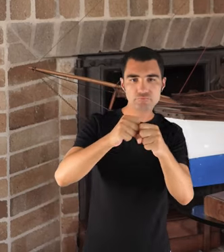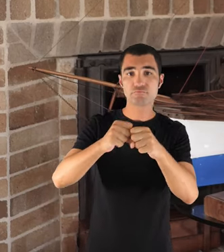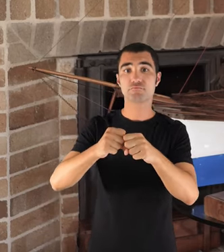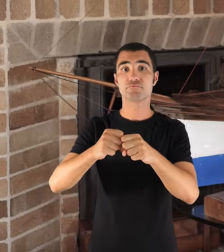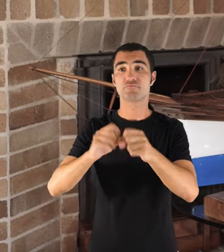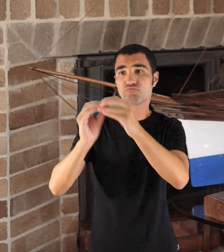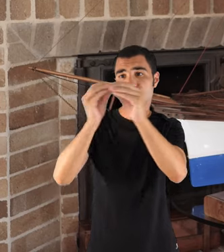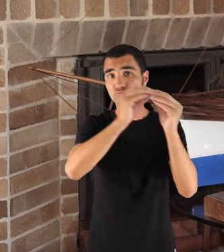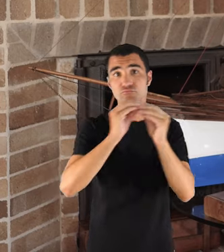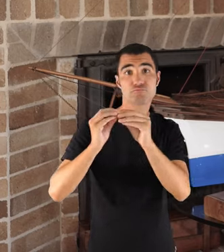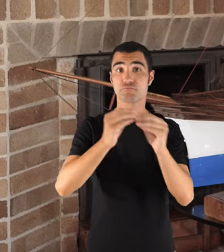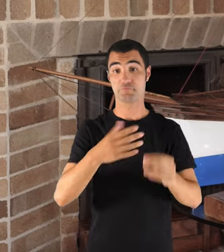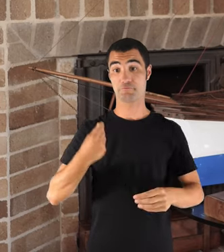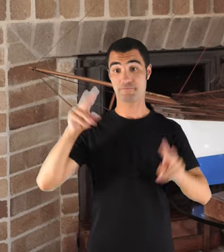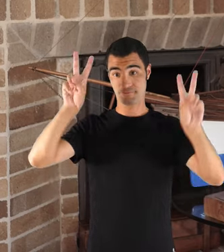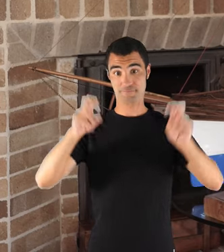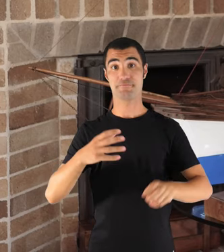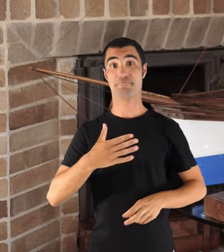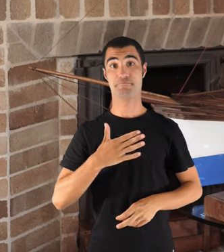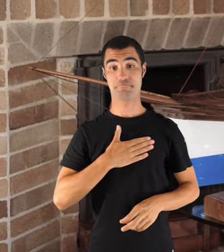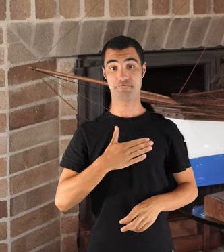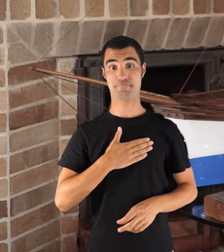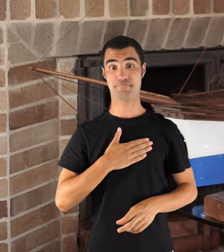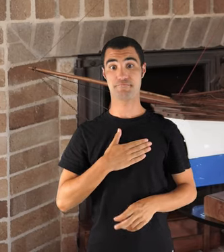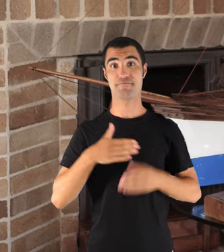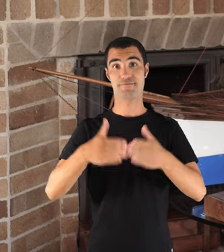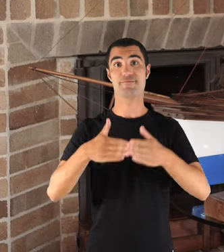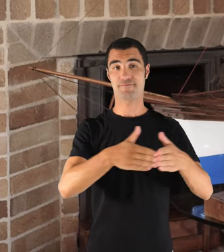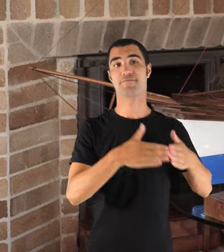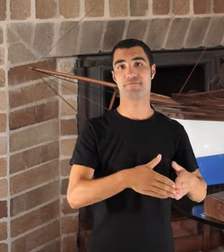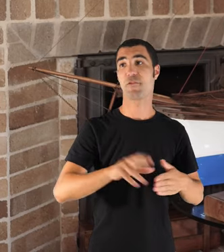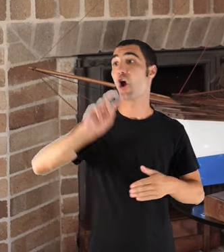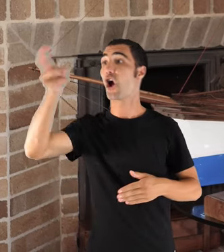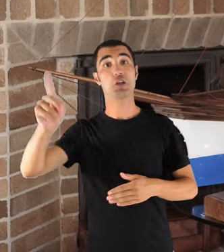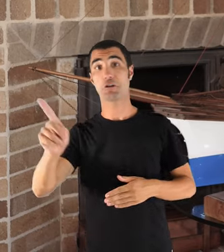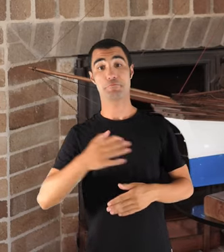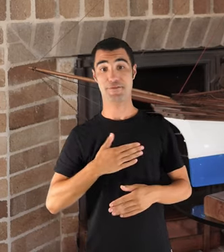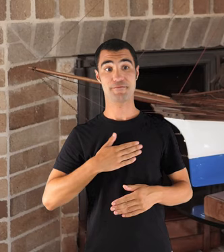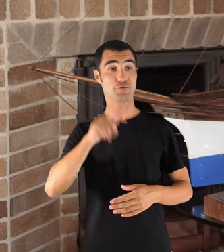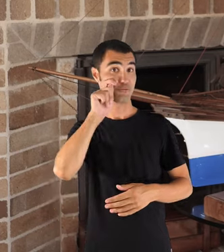que després, quan varen començar a fer barcos a partir de